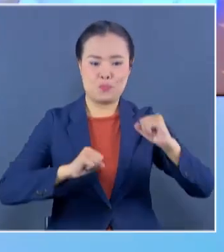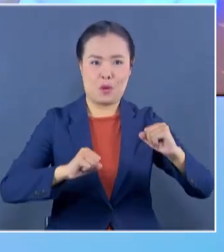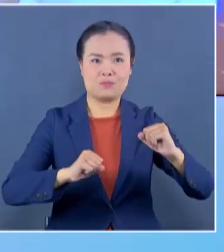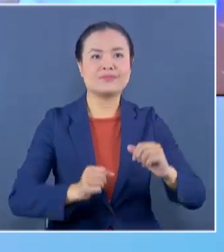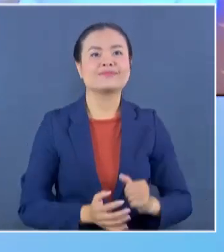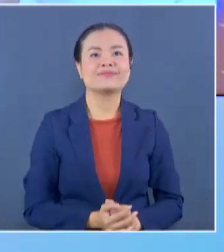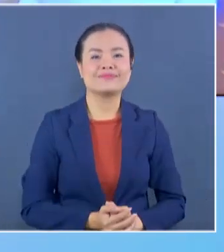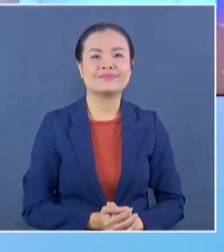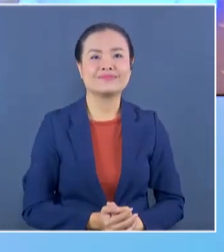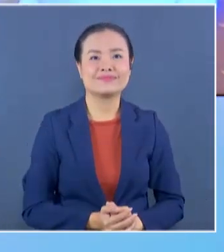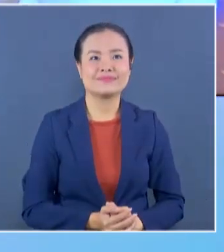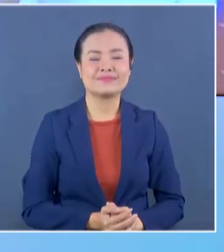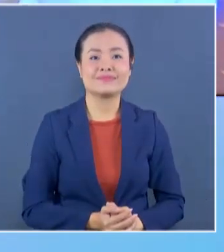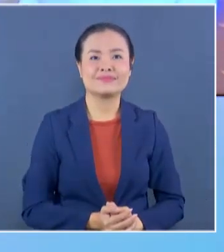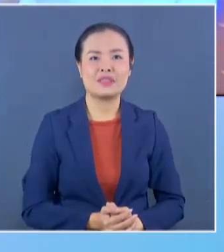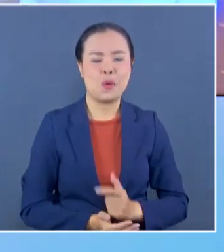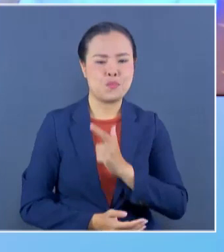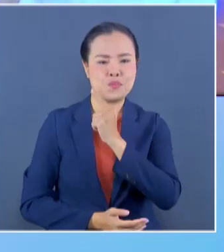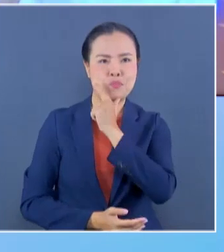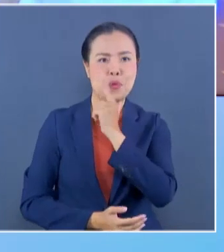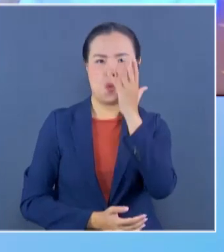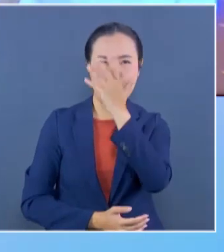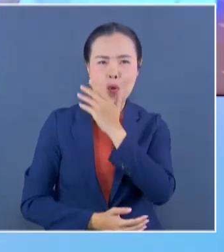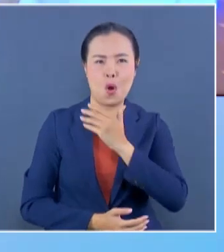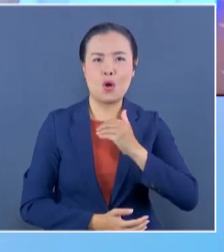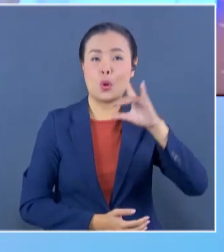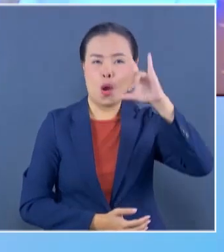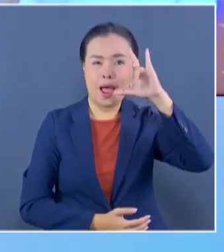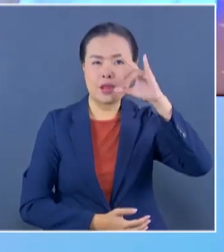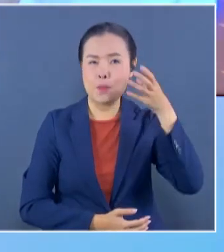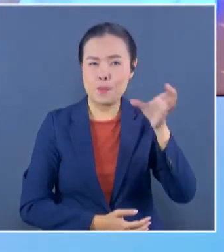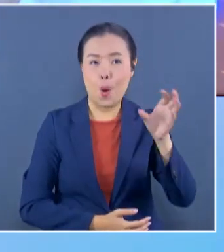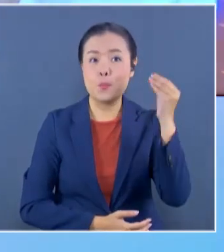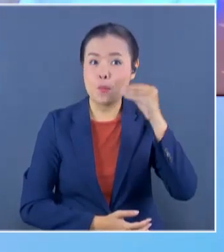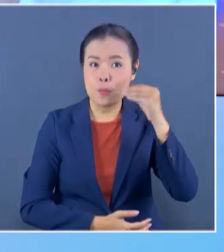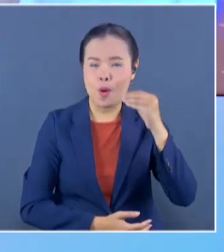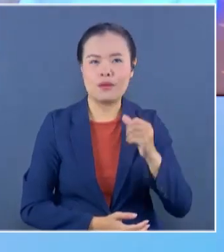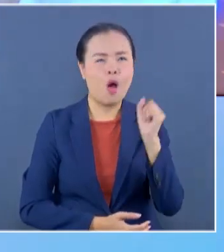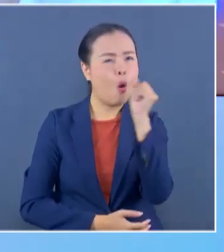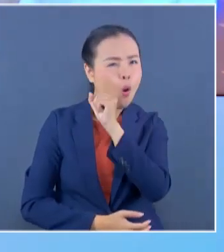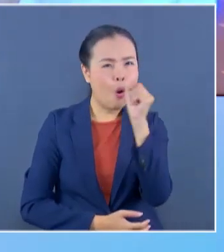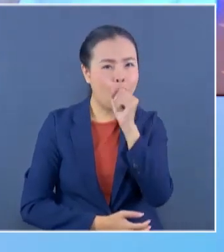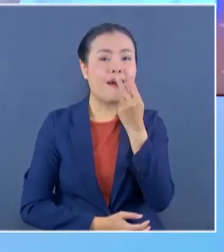แล้วและหลังๆเนี่ยยังโชว์ความเท่ความหล่อใน AG อยู่บ่อยครั้งด้วยนะครับแล้วรวมไปถึงลีลาการร้องเพลงด้วยนะฮะ